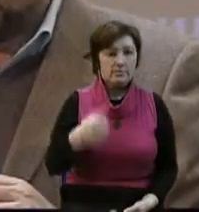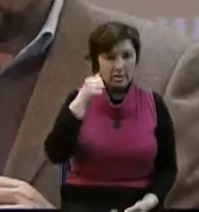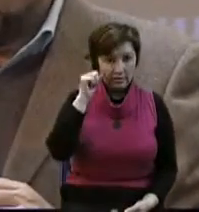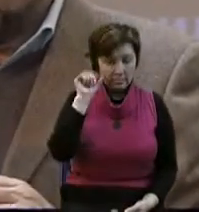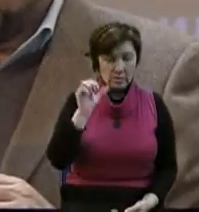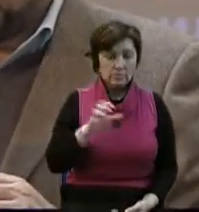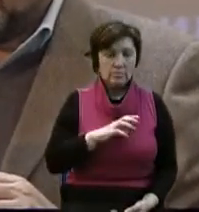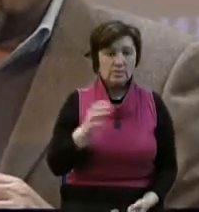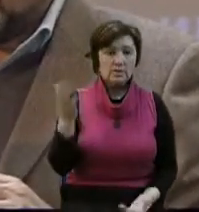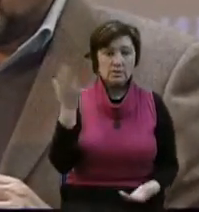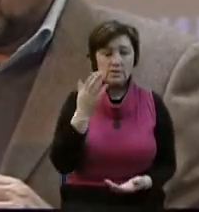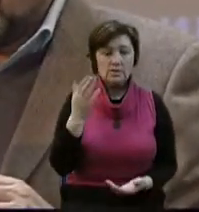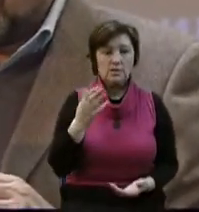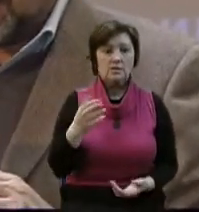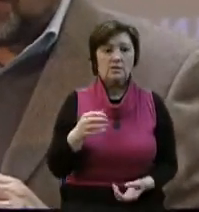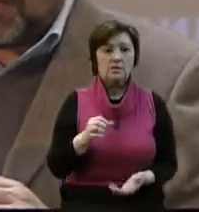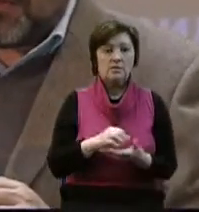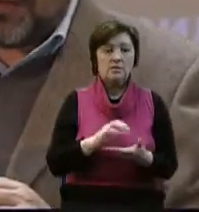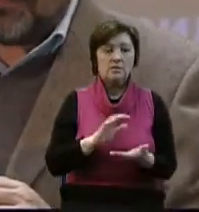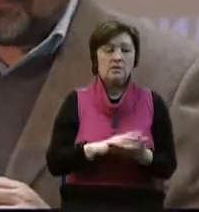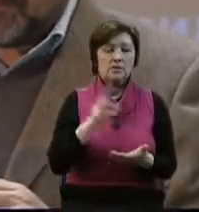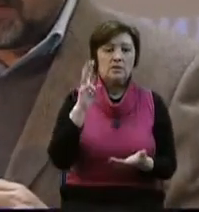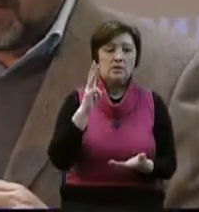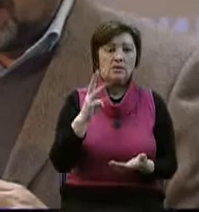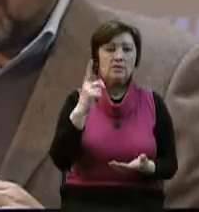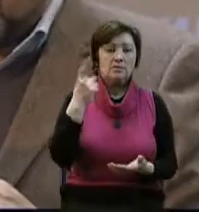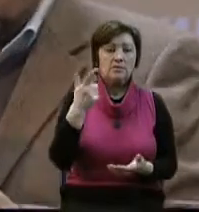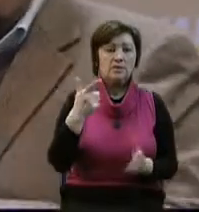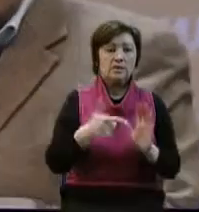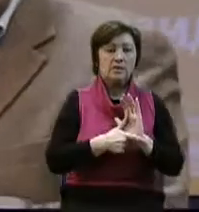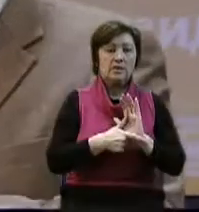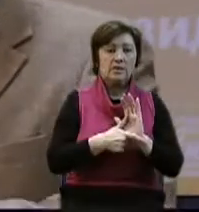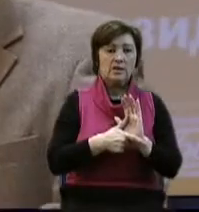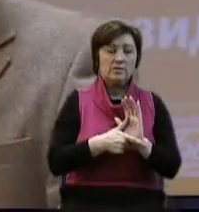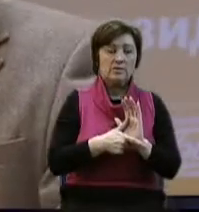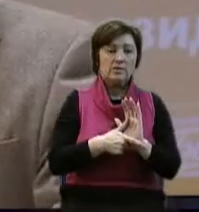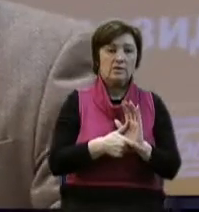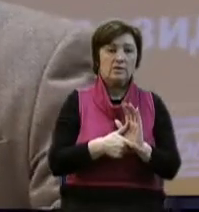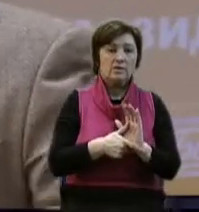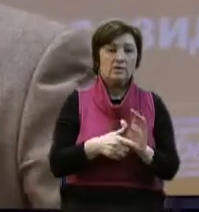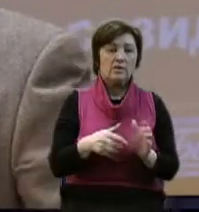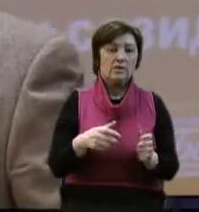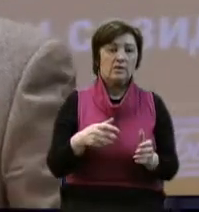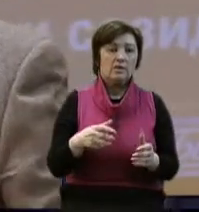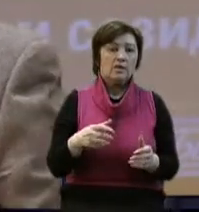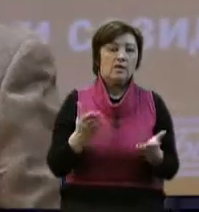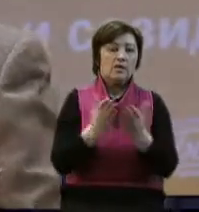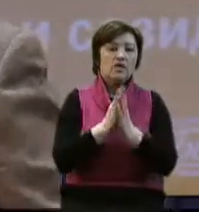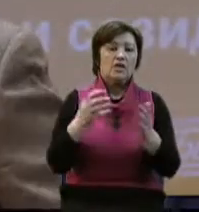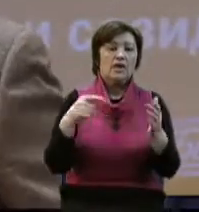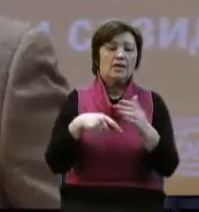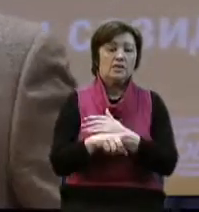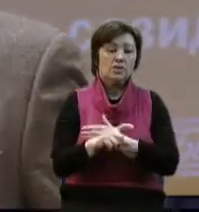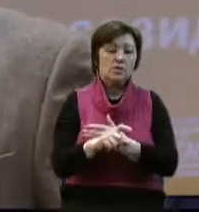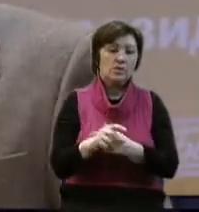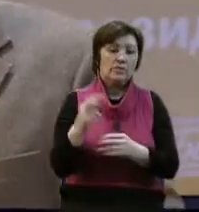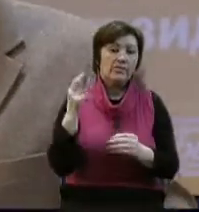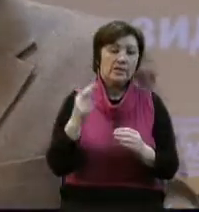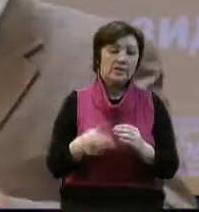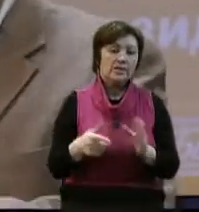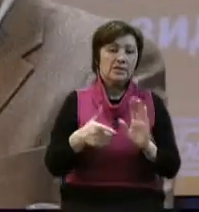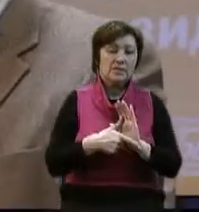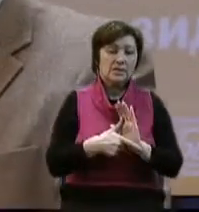читали. Это записано в 31 главе книги «Исход», в конце